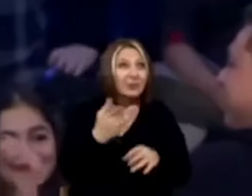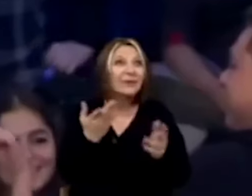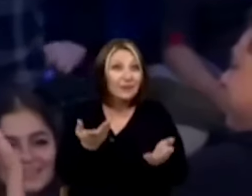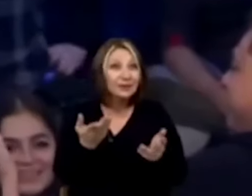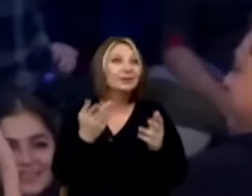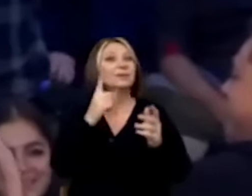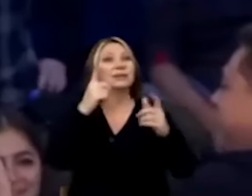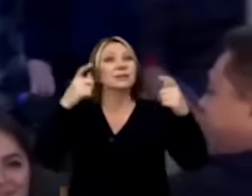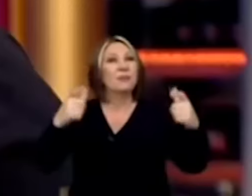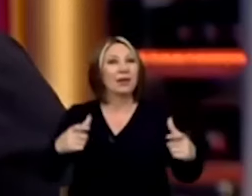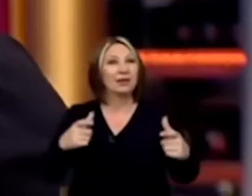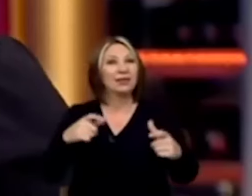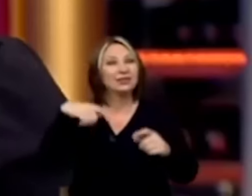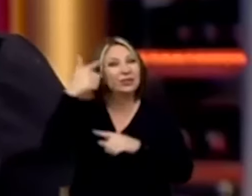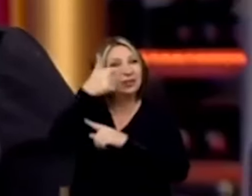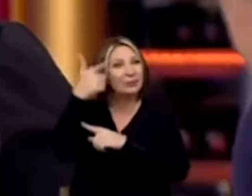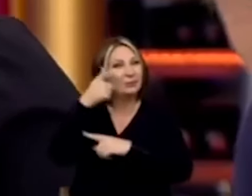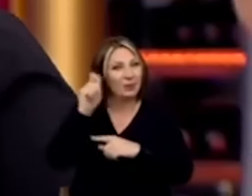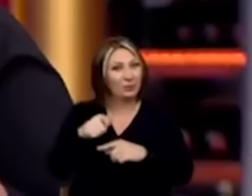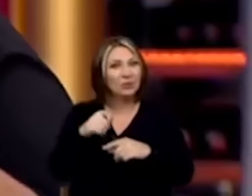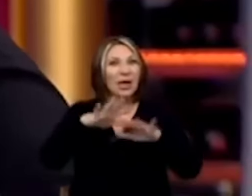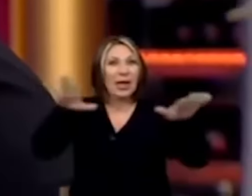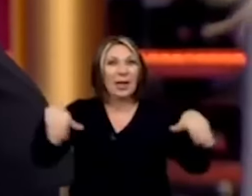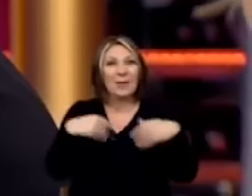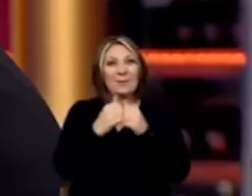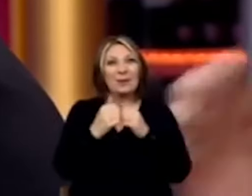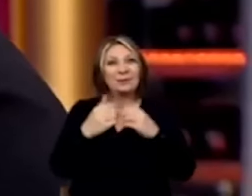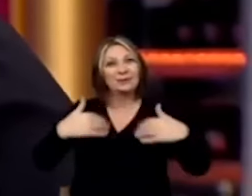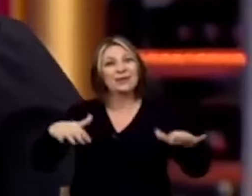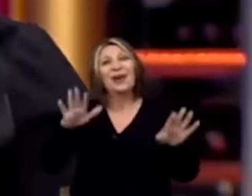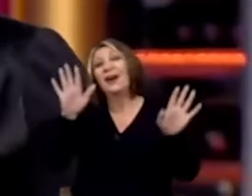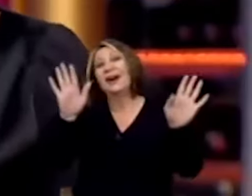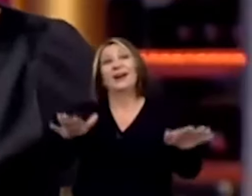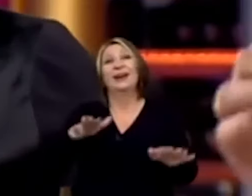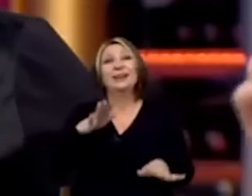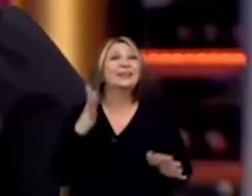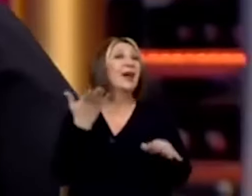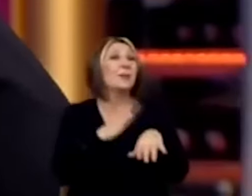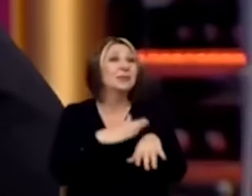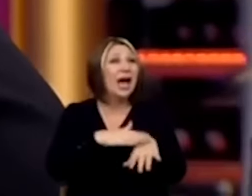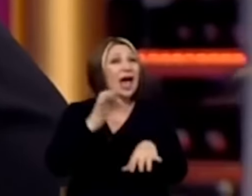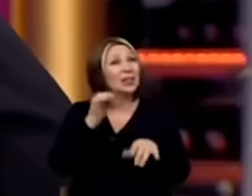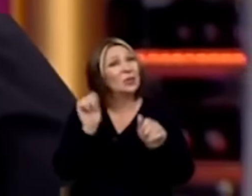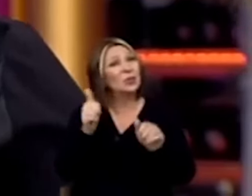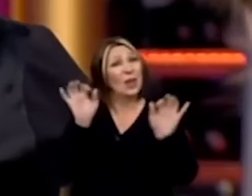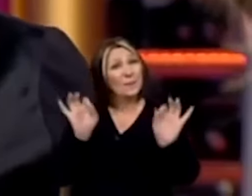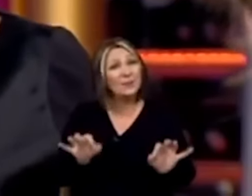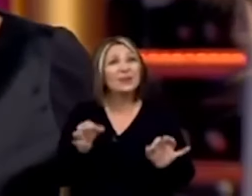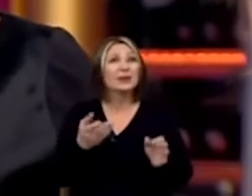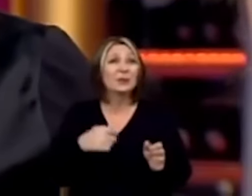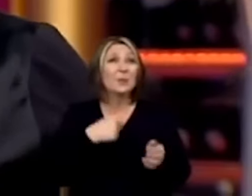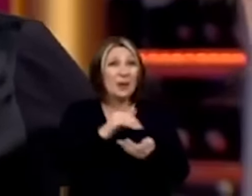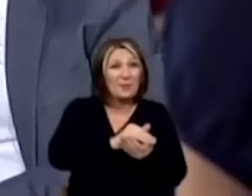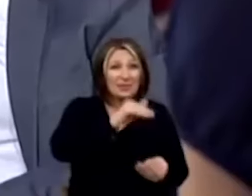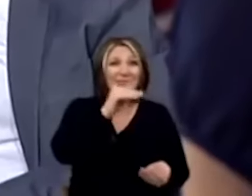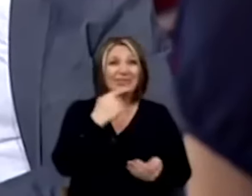Ana ev mekanda çekim yapıyoruz. Hep beraber bir aradayız. Dedim ki ne yapacağız? Altın günü yapalım da bari durduk yere